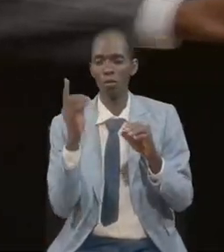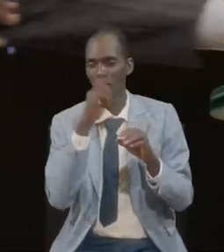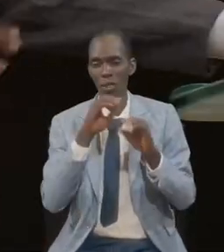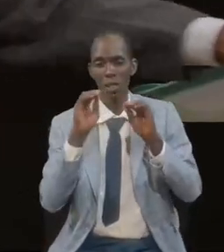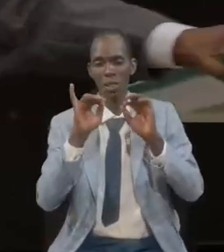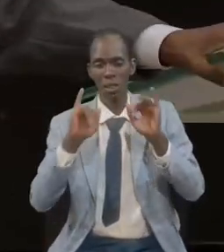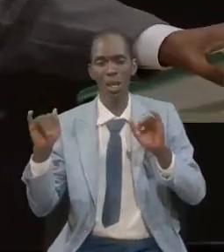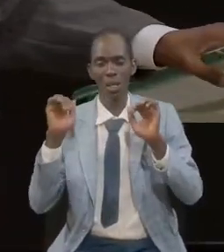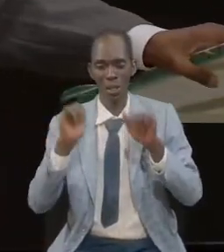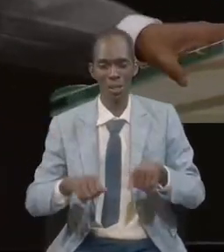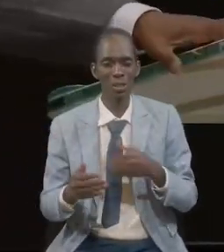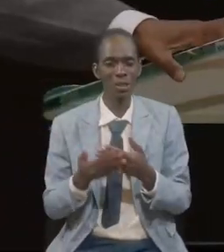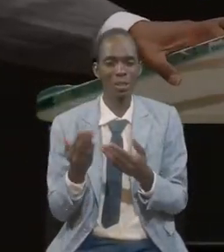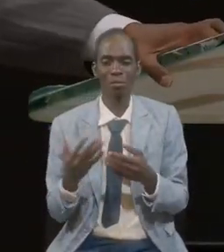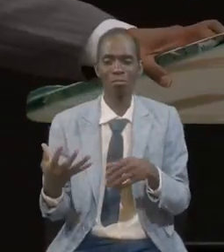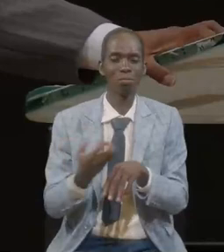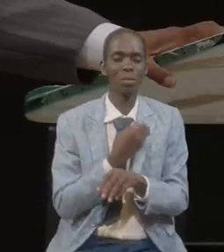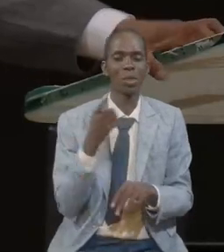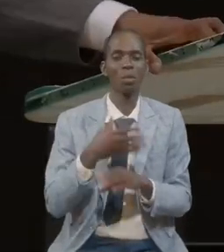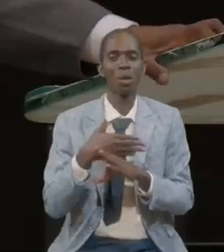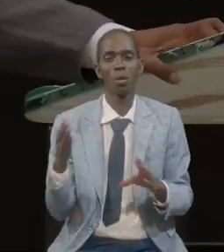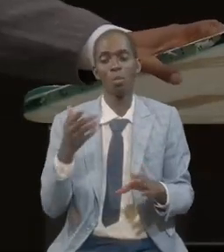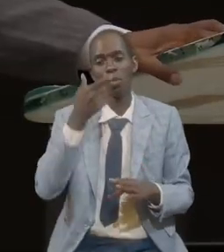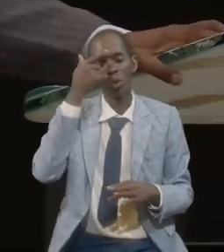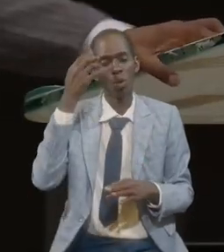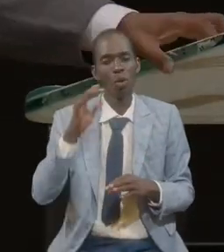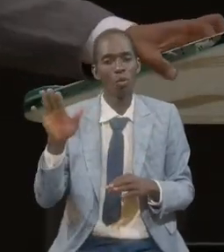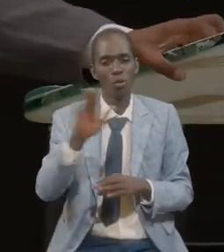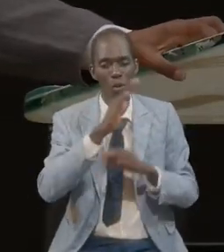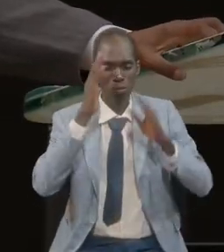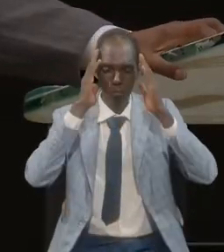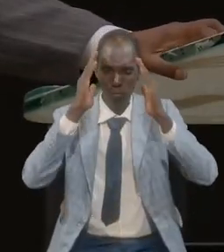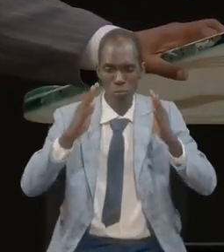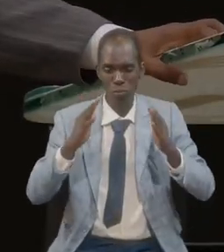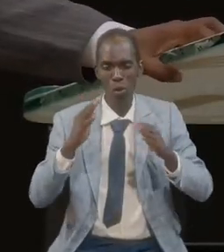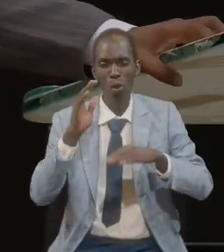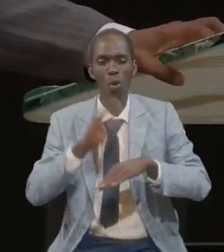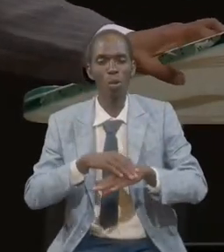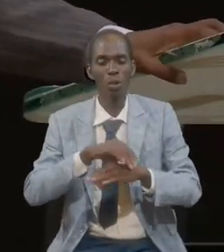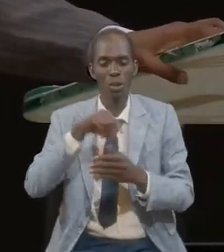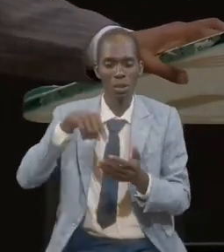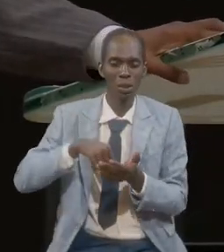emporter, à cause des soucis de cette vie,